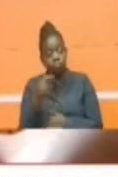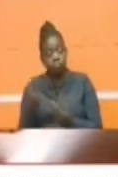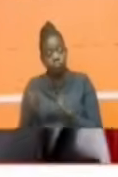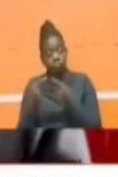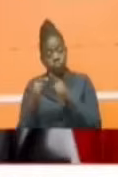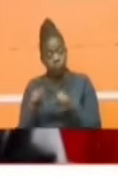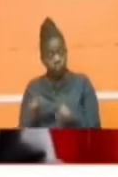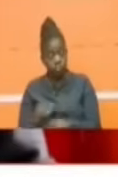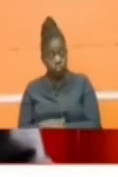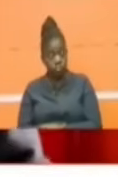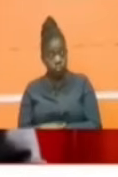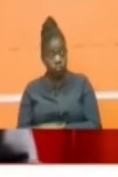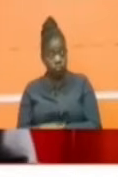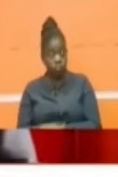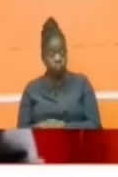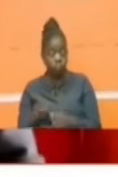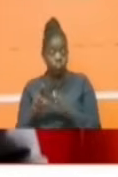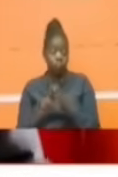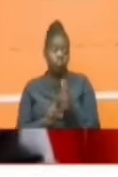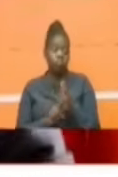ennemba.